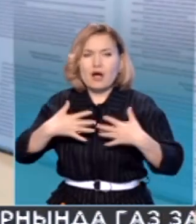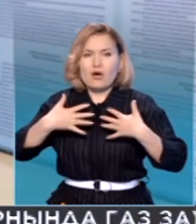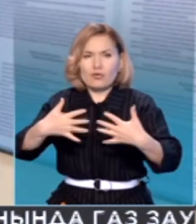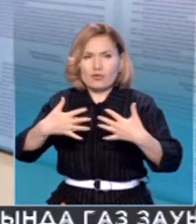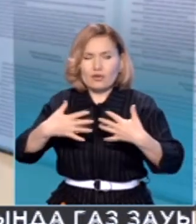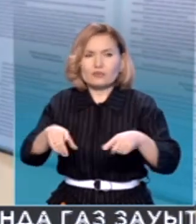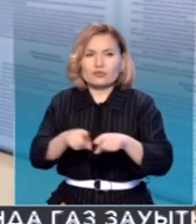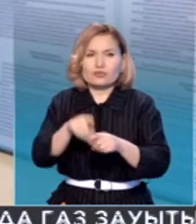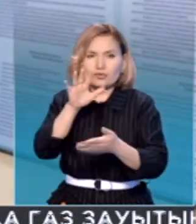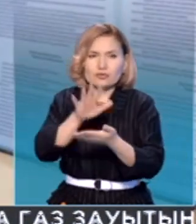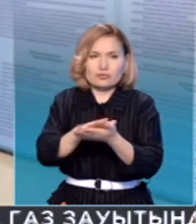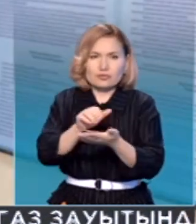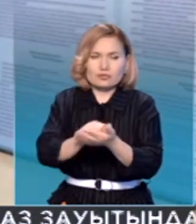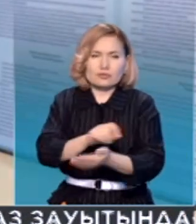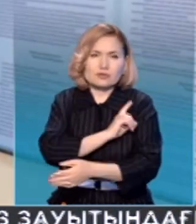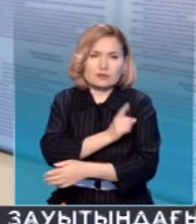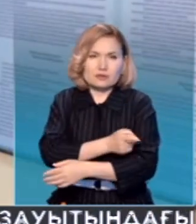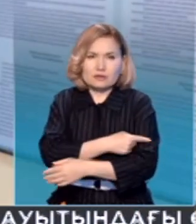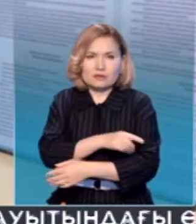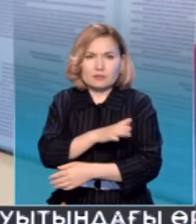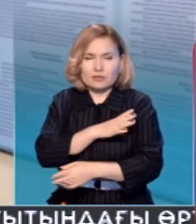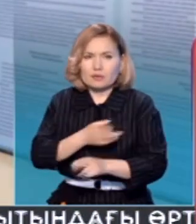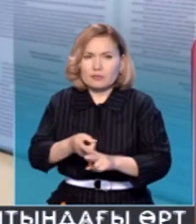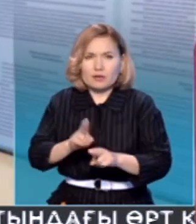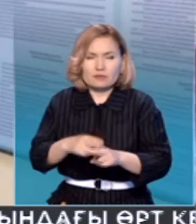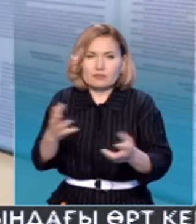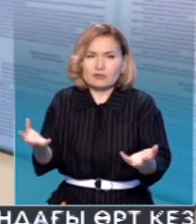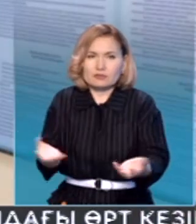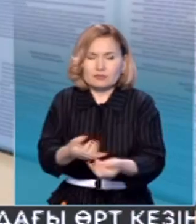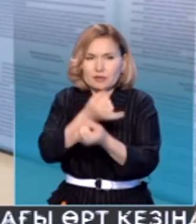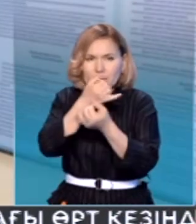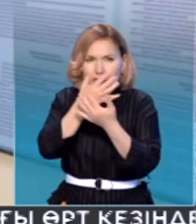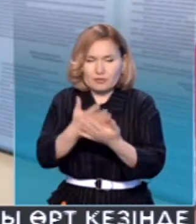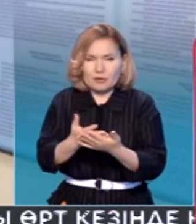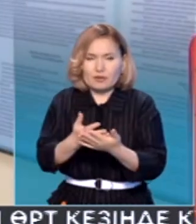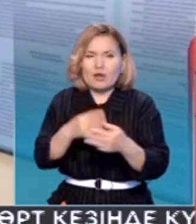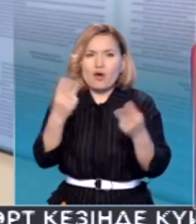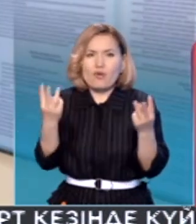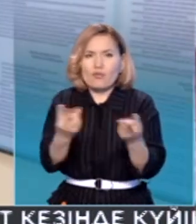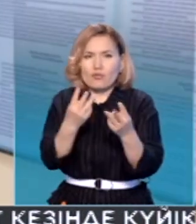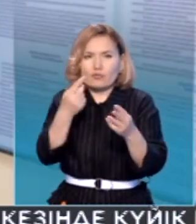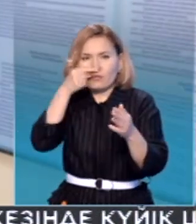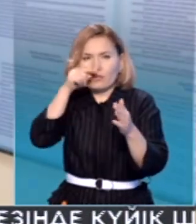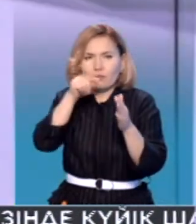органдарында не болған, күйік шалған. Жалының ортасында қалып қойған ғой.